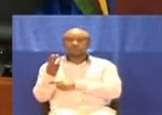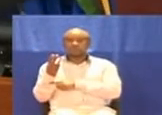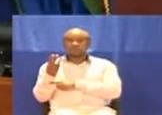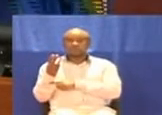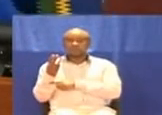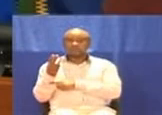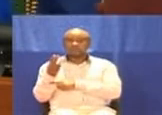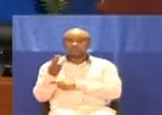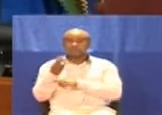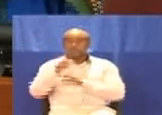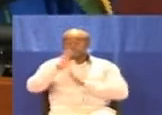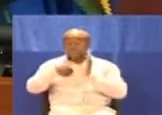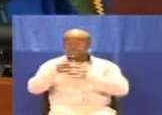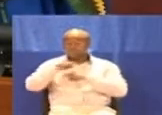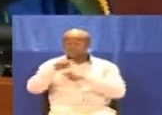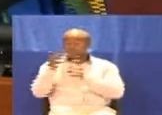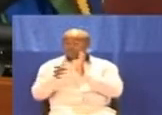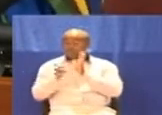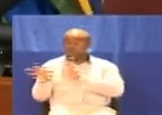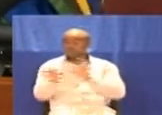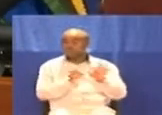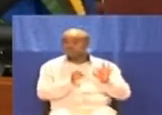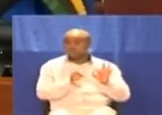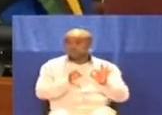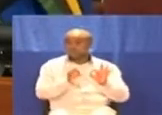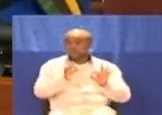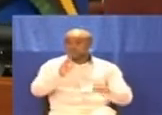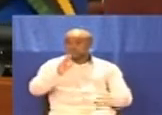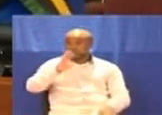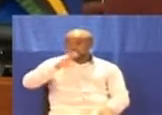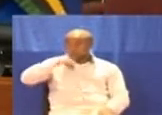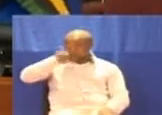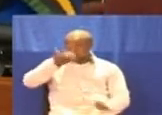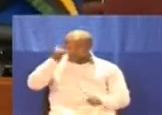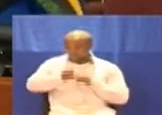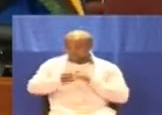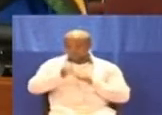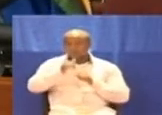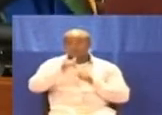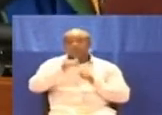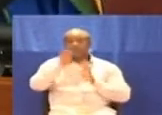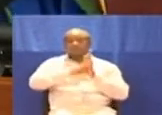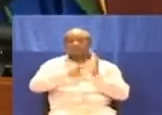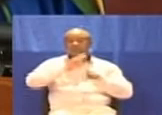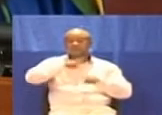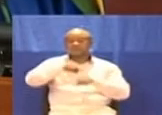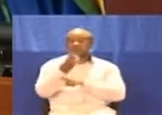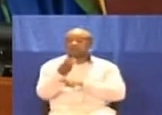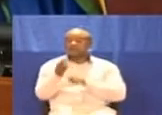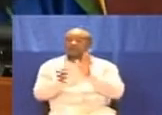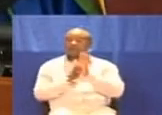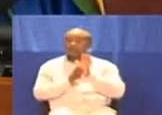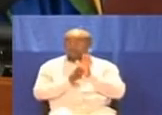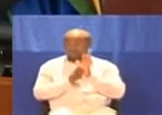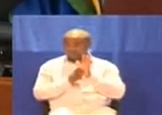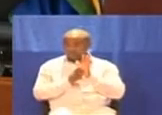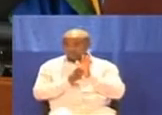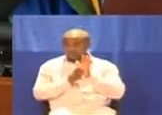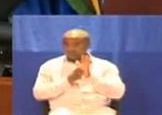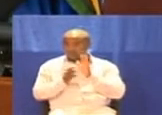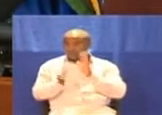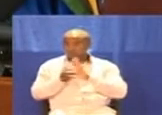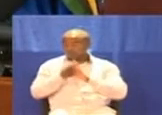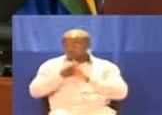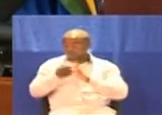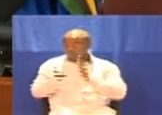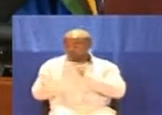Ratiba hii ya saa 8 itabadilika. Mwisho ndo kesho ndo mwisho wa ratiba ya saa 8. Tutaanza saa 3, lakini sio kwa utaratibu wa maswali